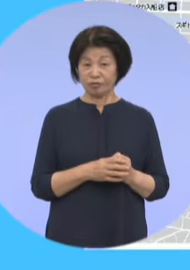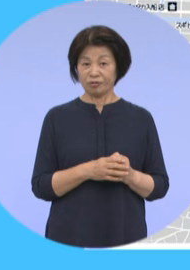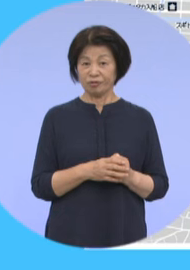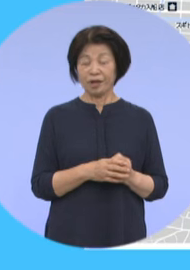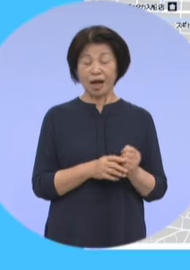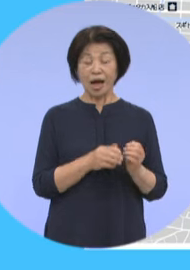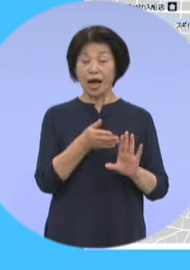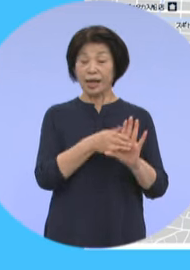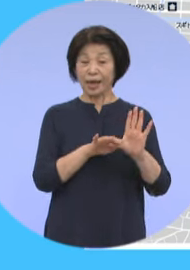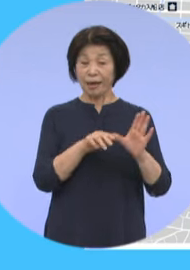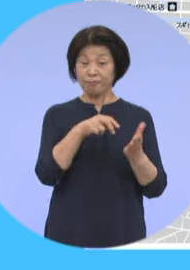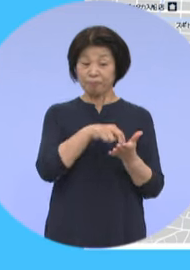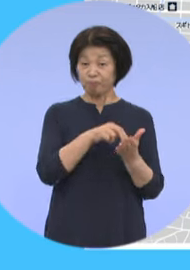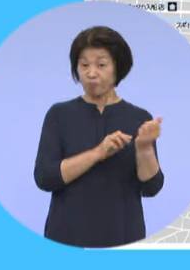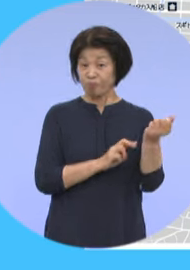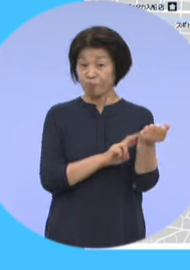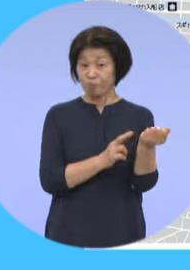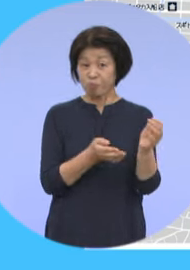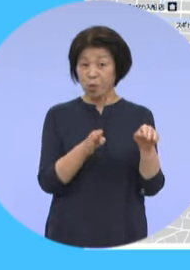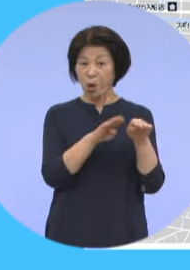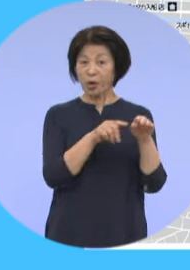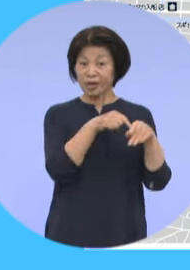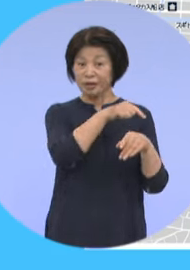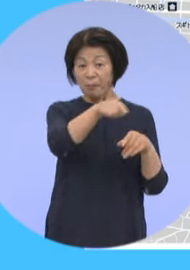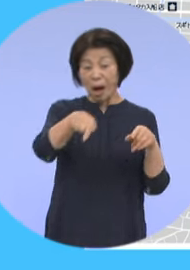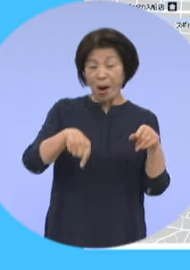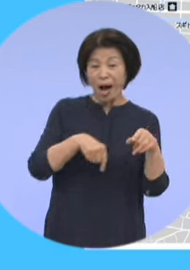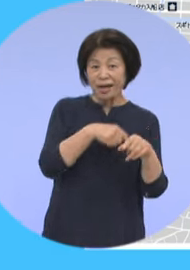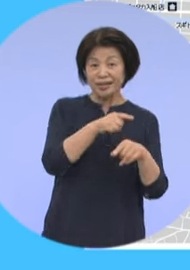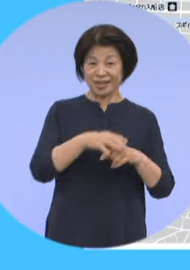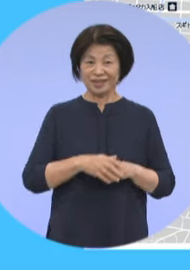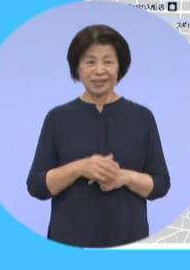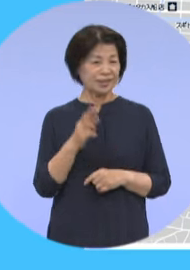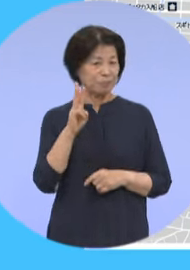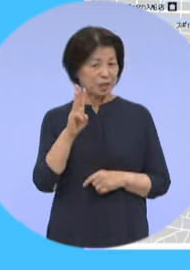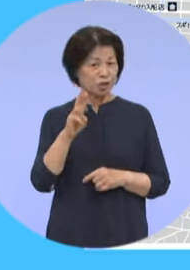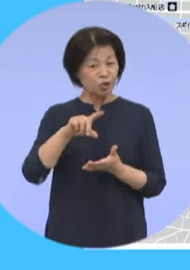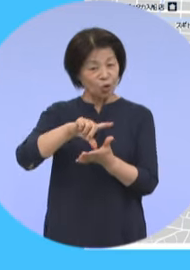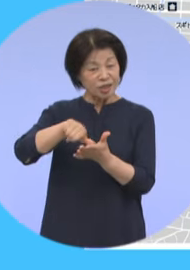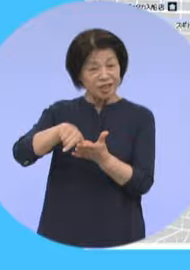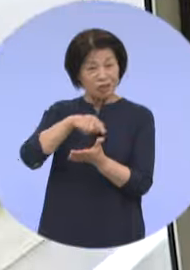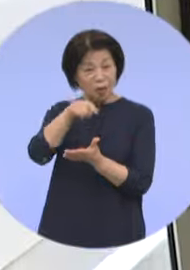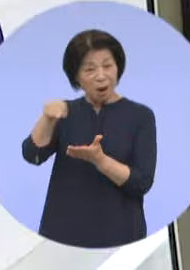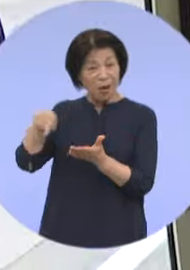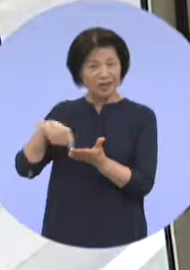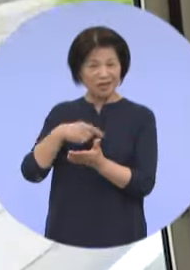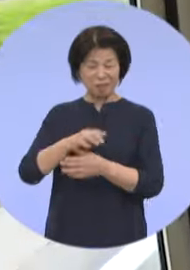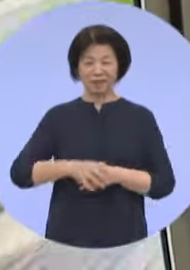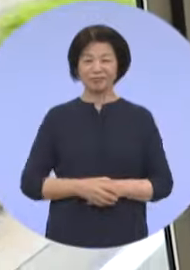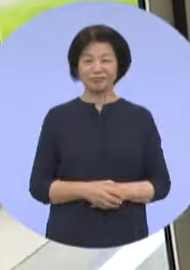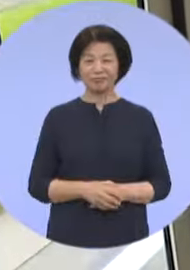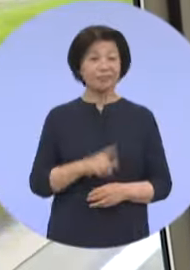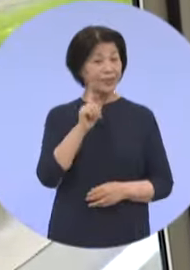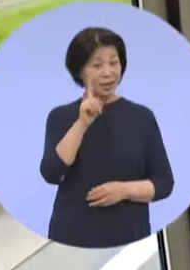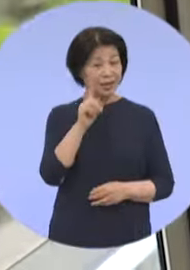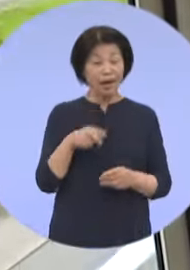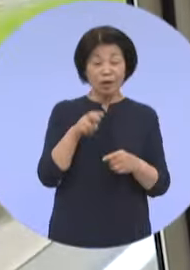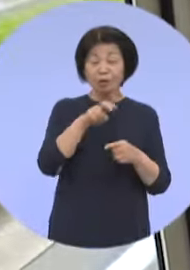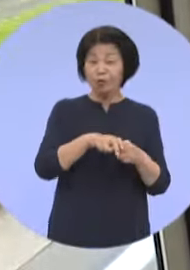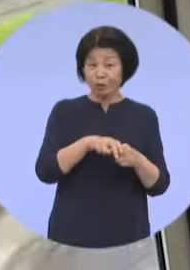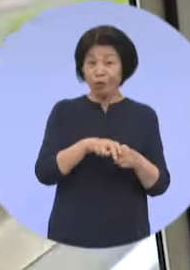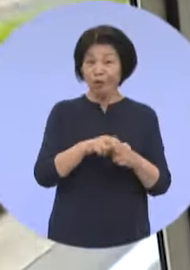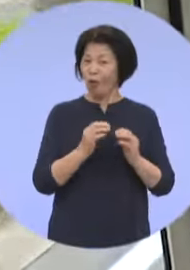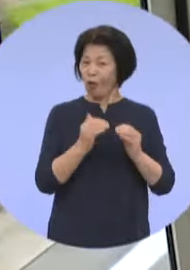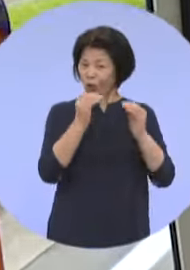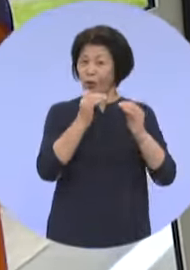北、長森西、長森東、3地区を運行しています。1回の乗車で